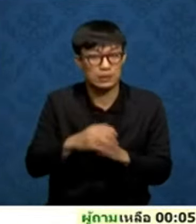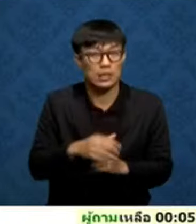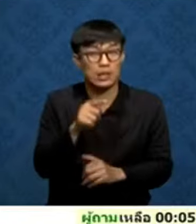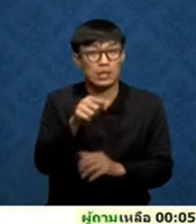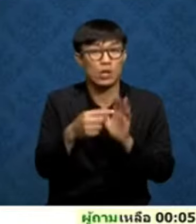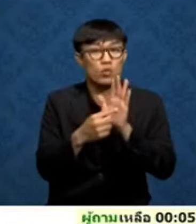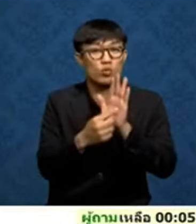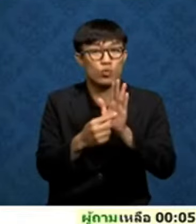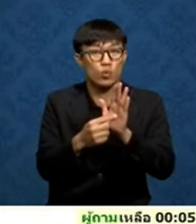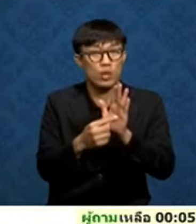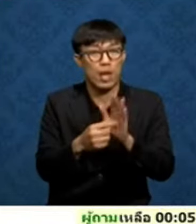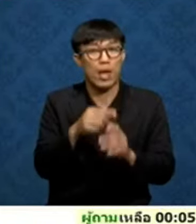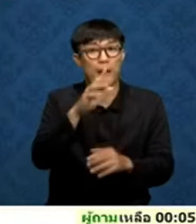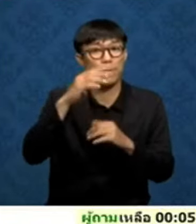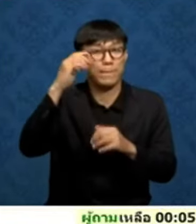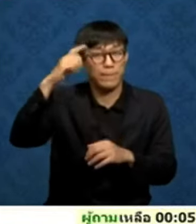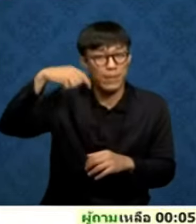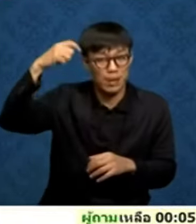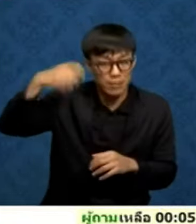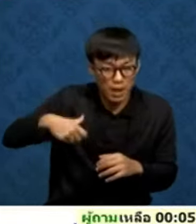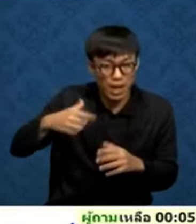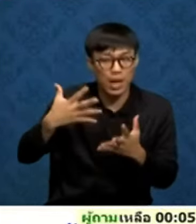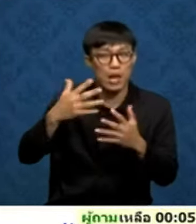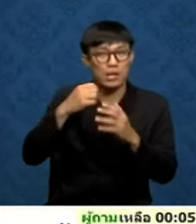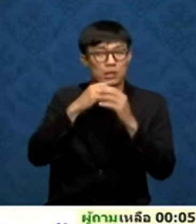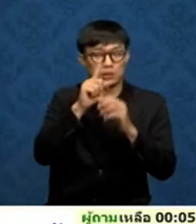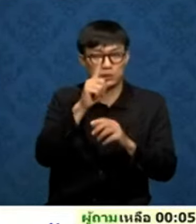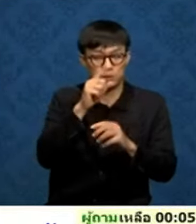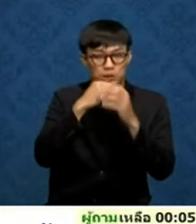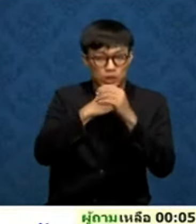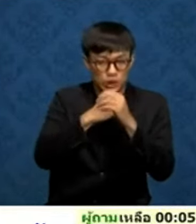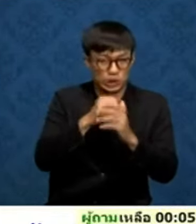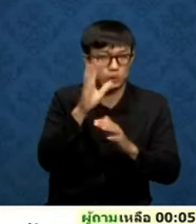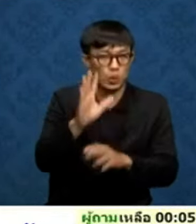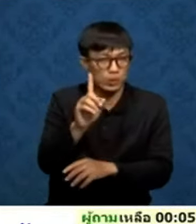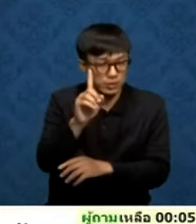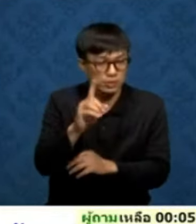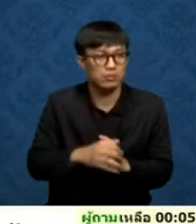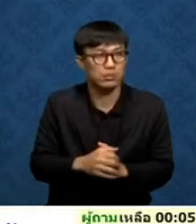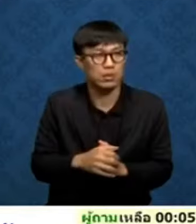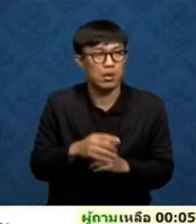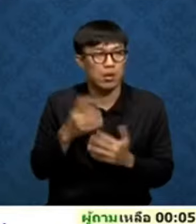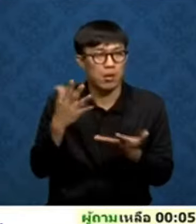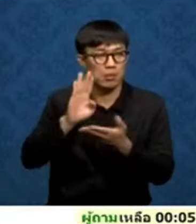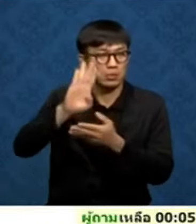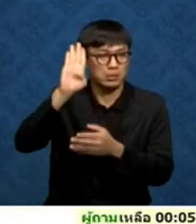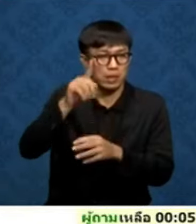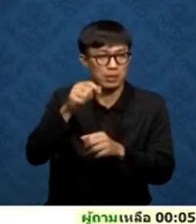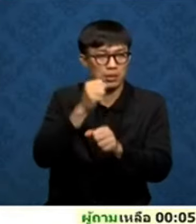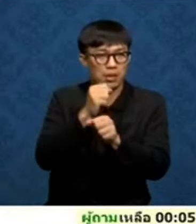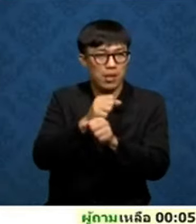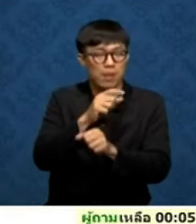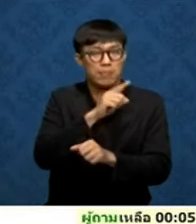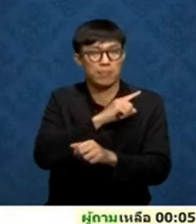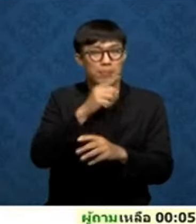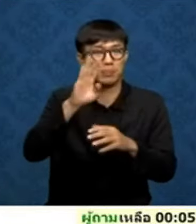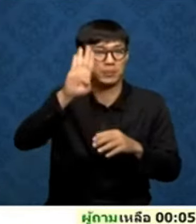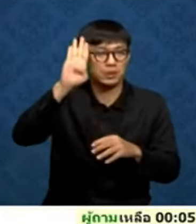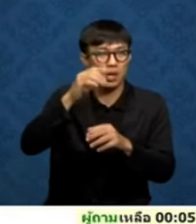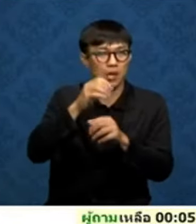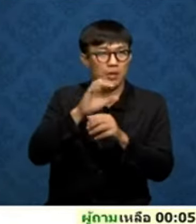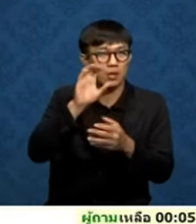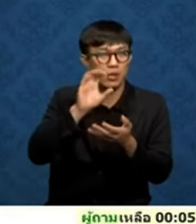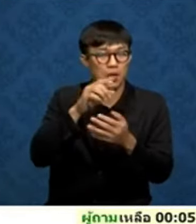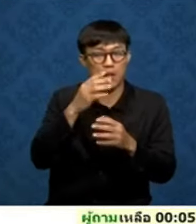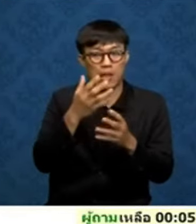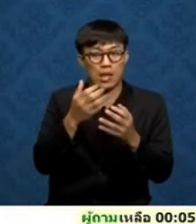เป็นพม่า6คนจีน1คนนะครับบริษัทจีนได้รับอนุญาตให้ดำเนินการเป็นกิจการโดยได้รับจาก BOI